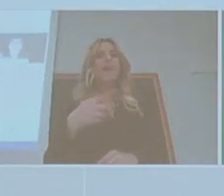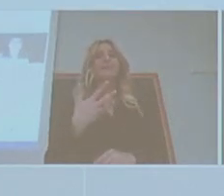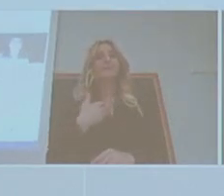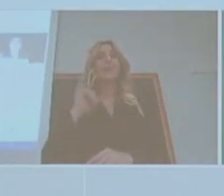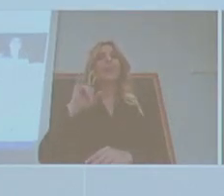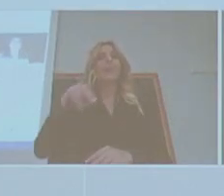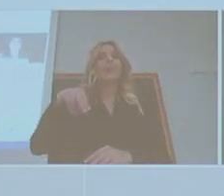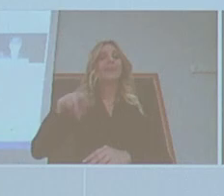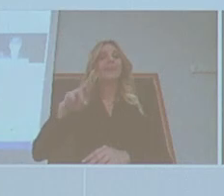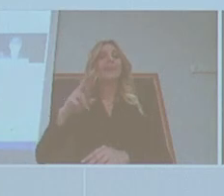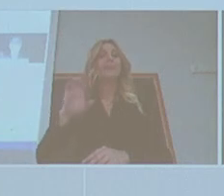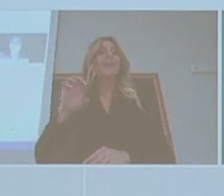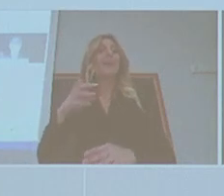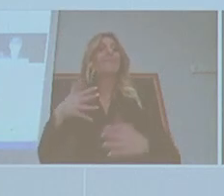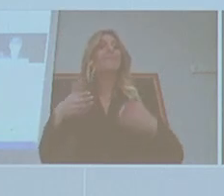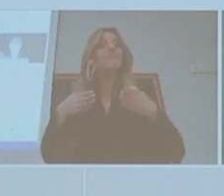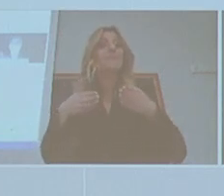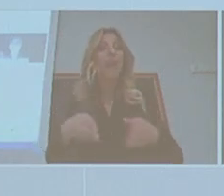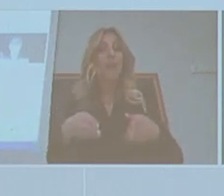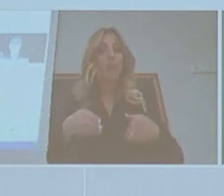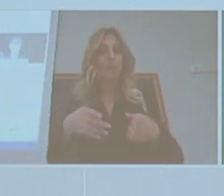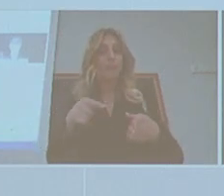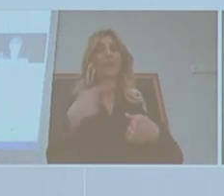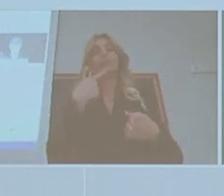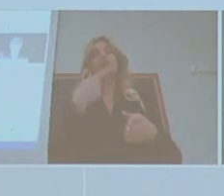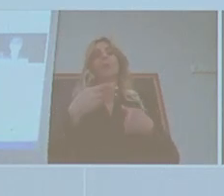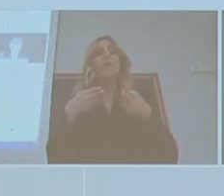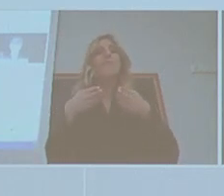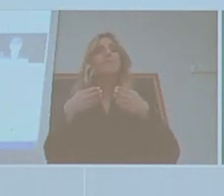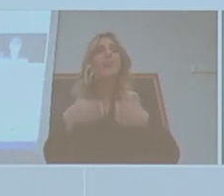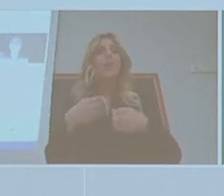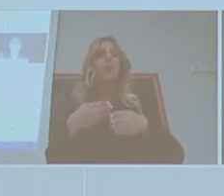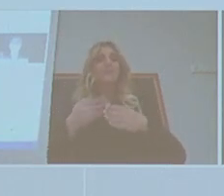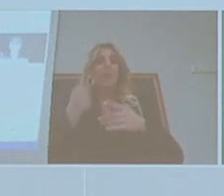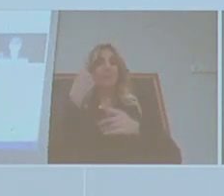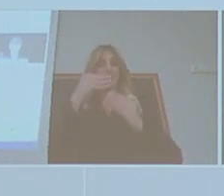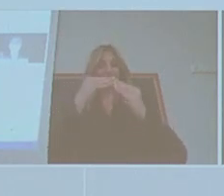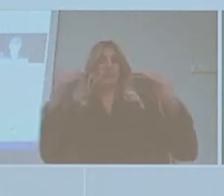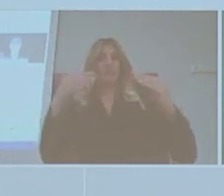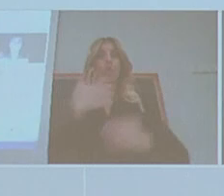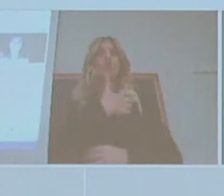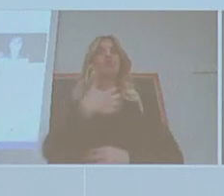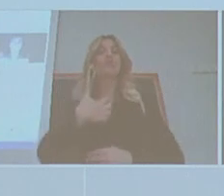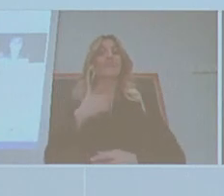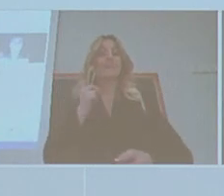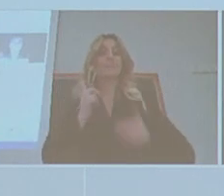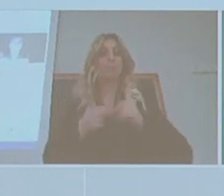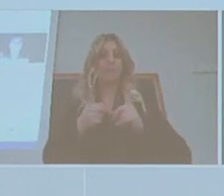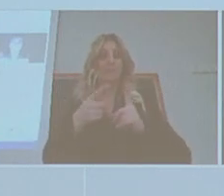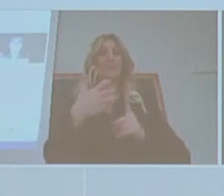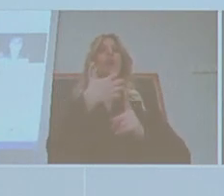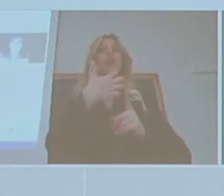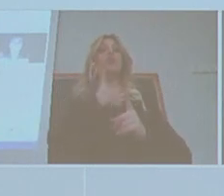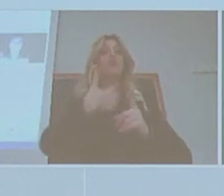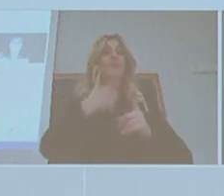interfacoltà, quindi la facoltà capofila e scienze politiche in collaborazione con